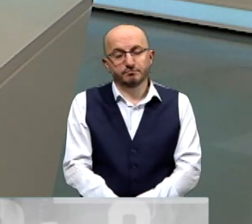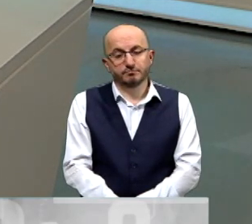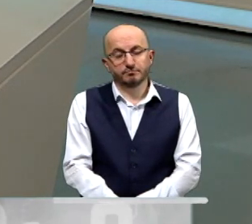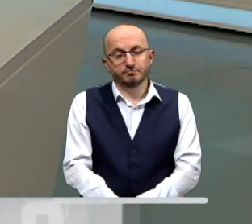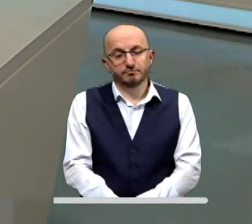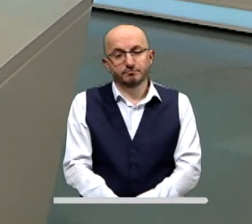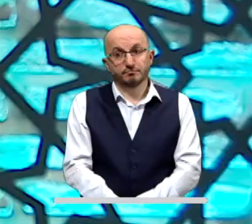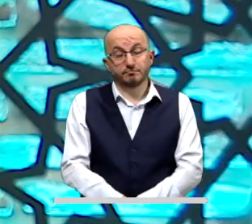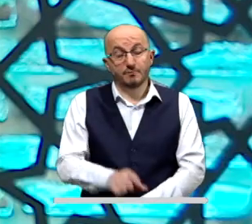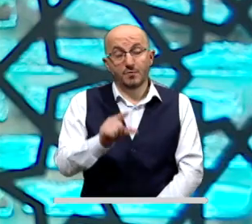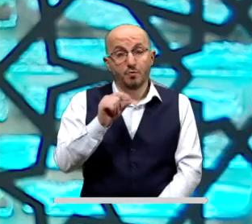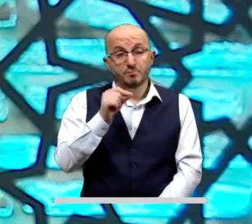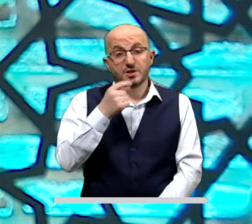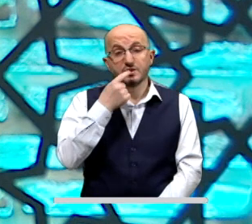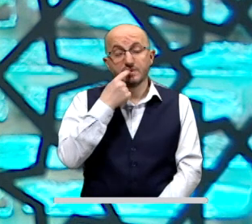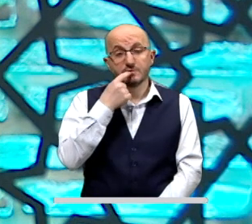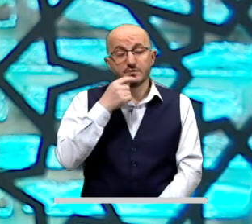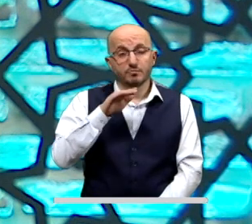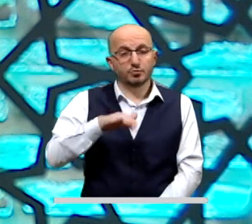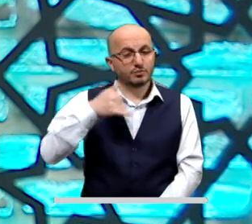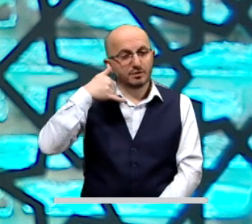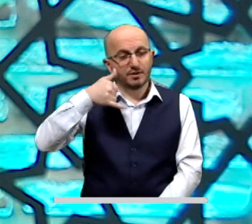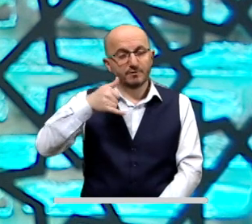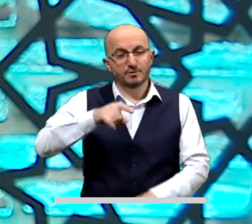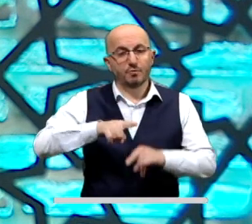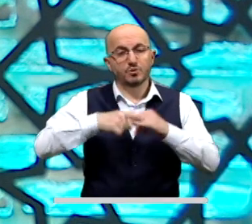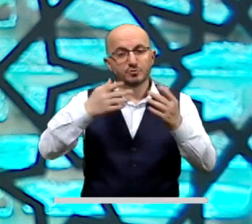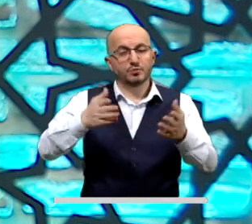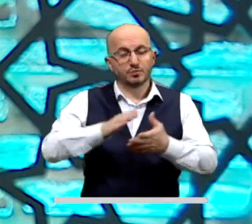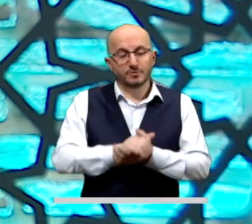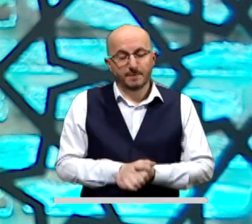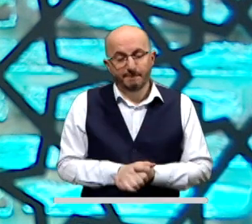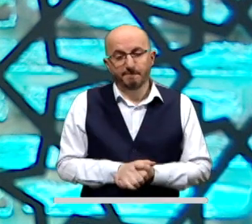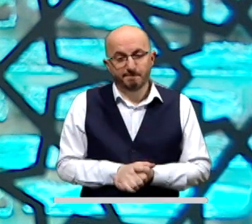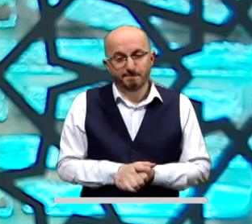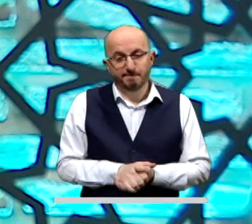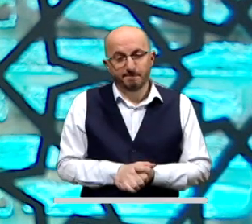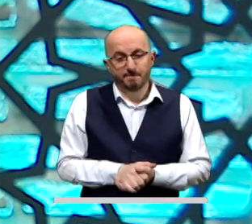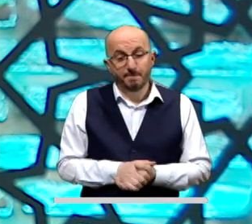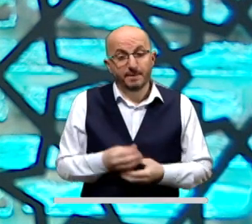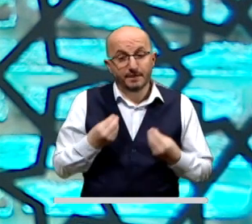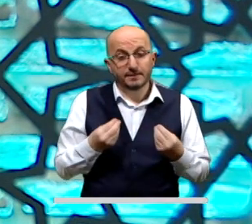11 yaşında sevgili Muhammed hoş geldin nasılsın Muhammed